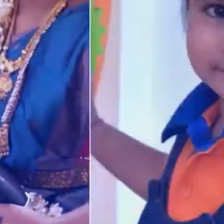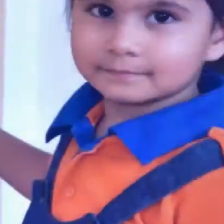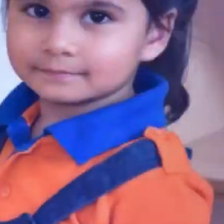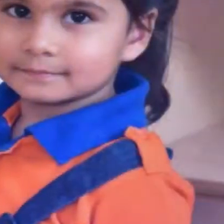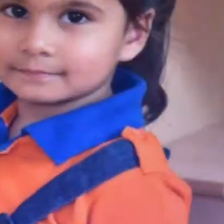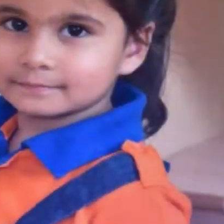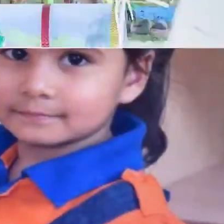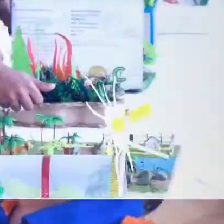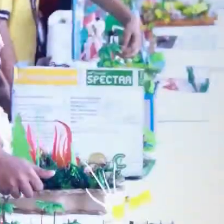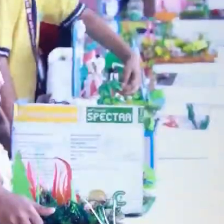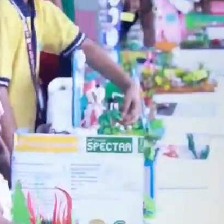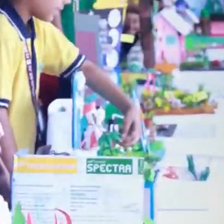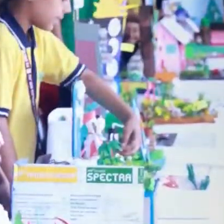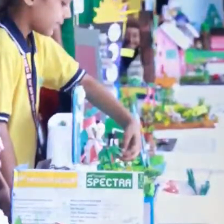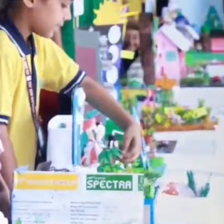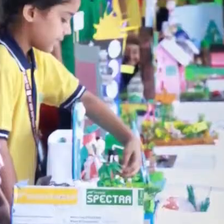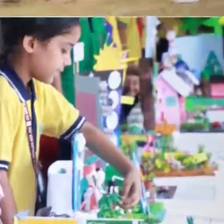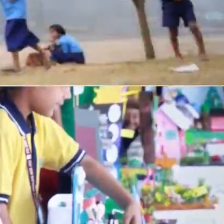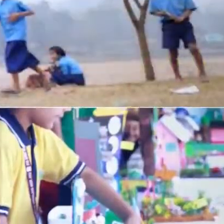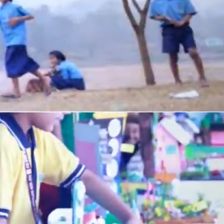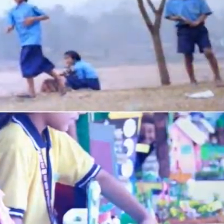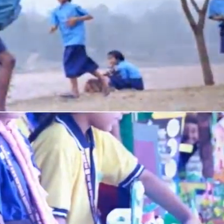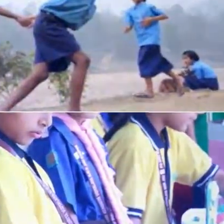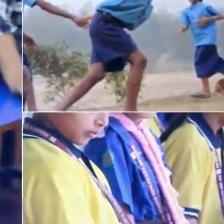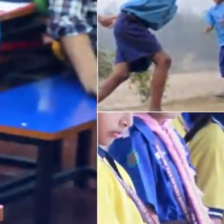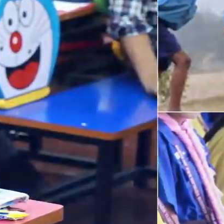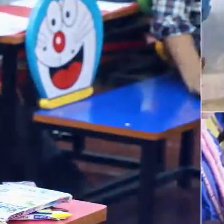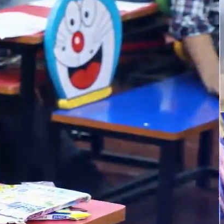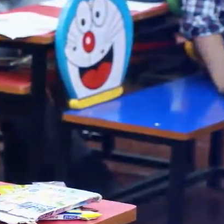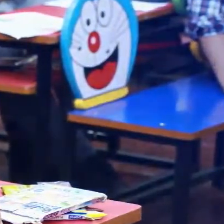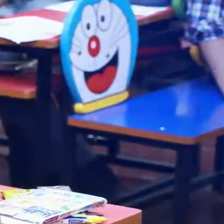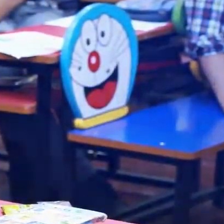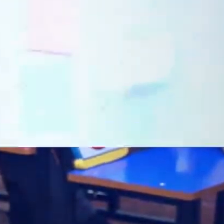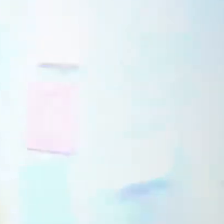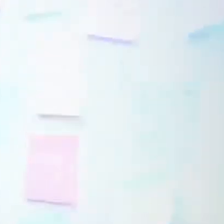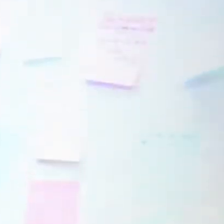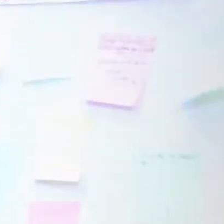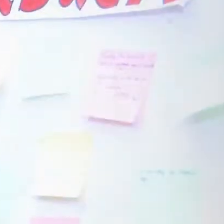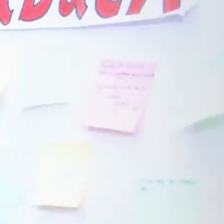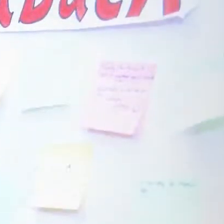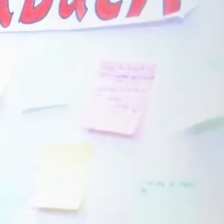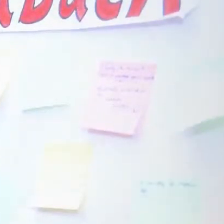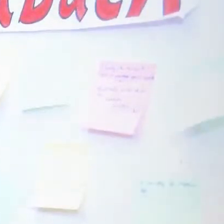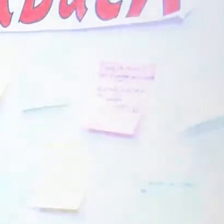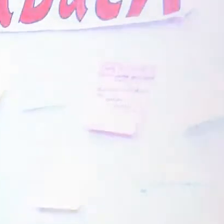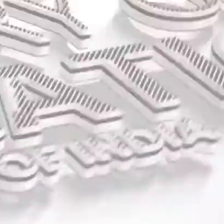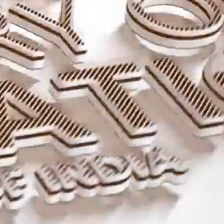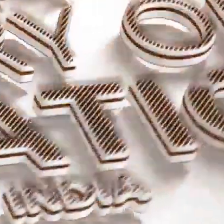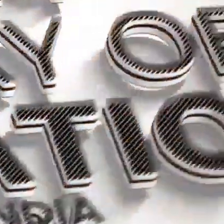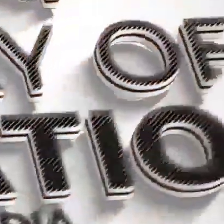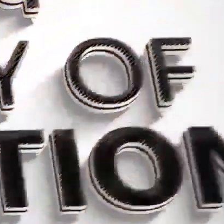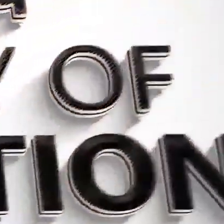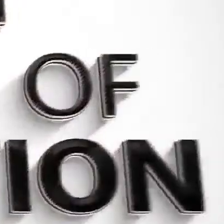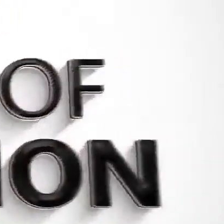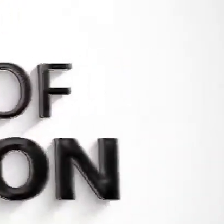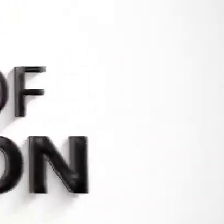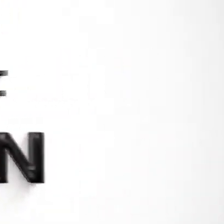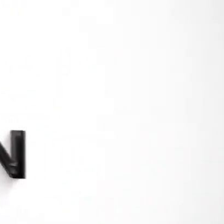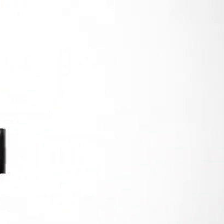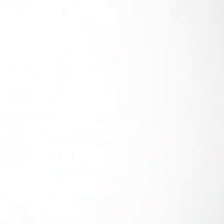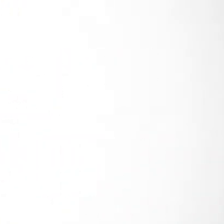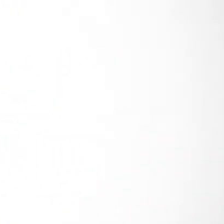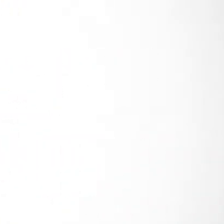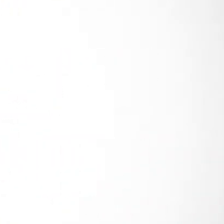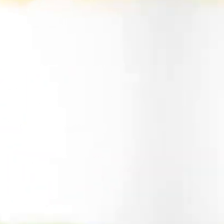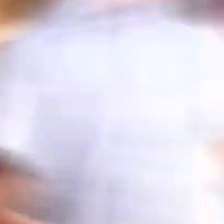क्या आपको भी गीत कविता पढ़ने लिखने और गाने गुनगुनाने में रुचि है? तो आइए शिक्षा मंत्रालय